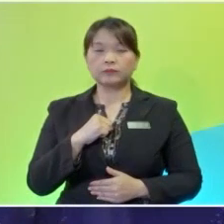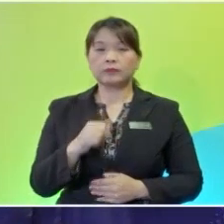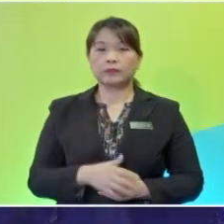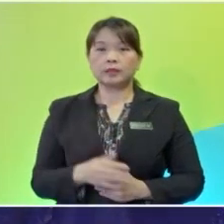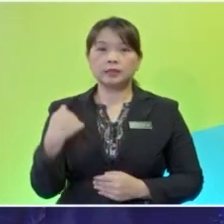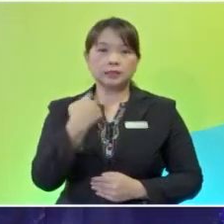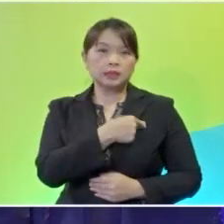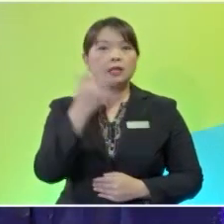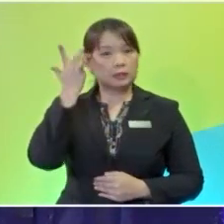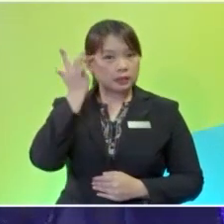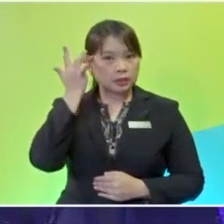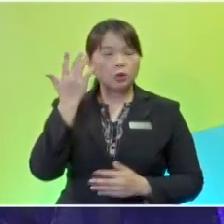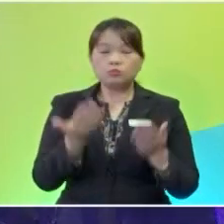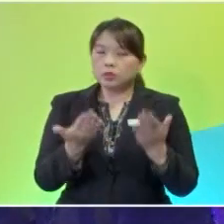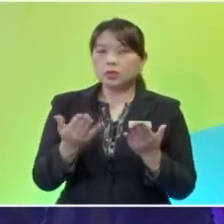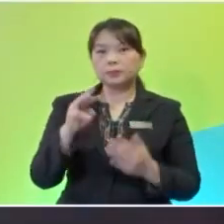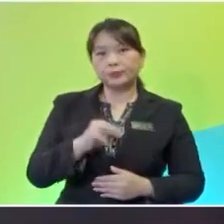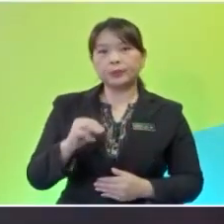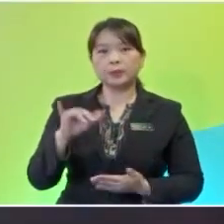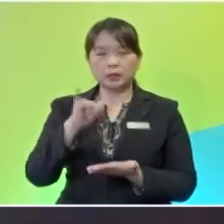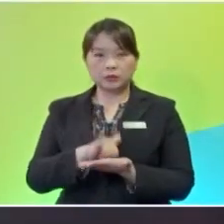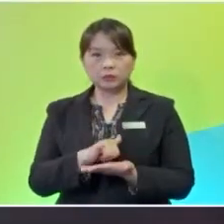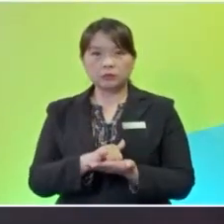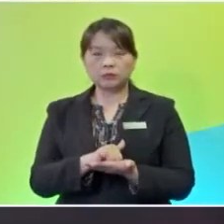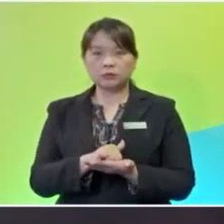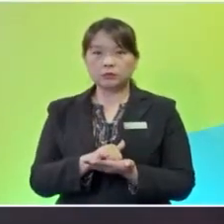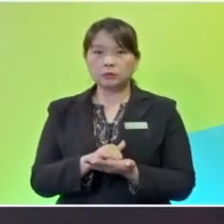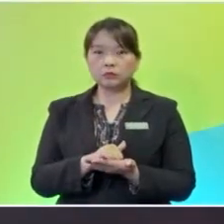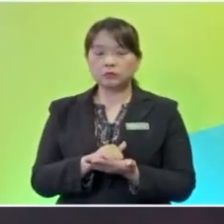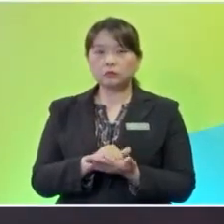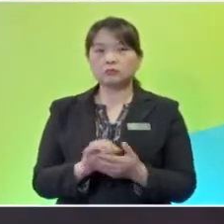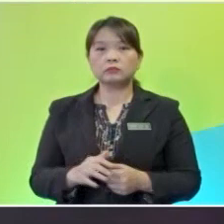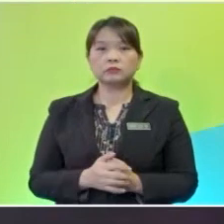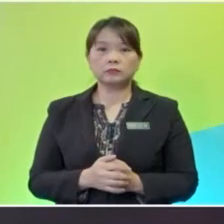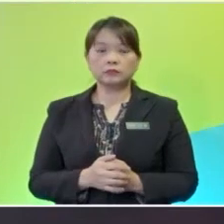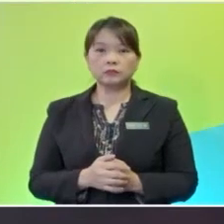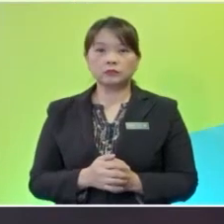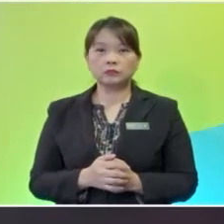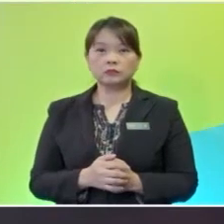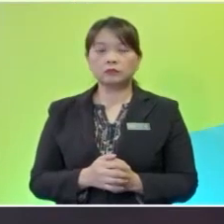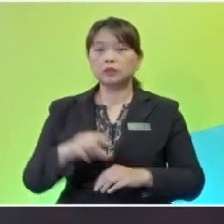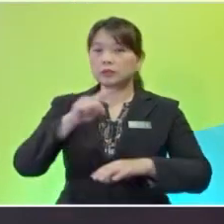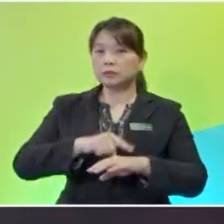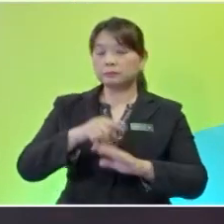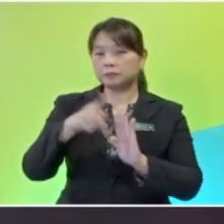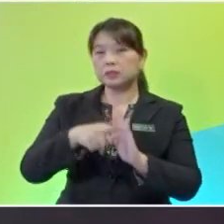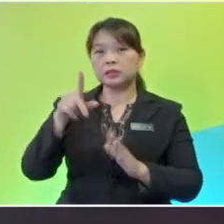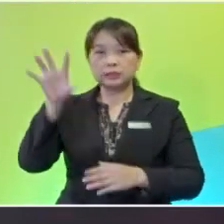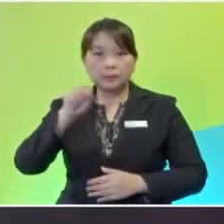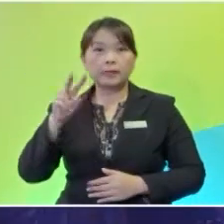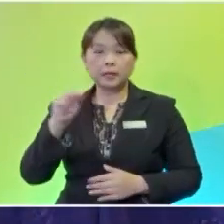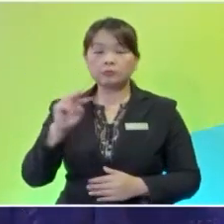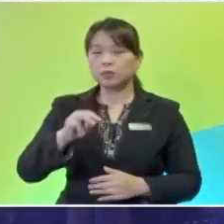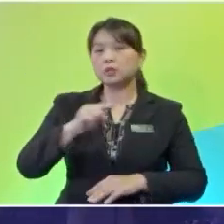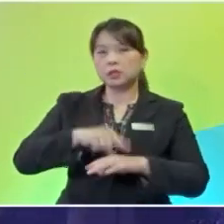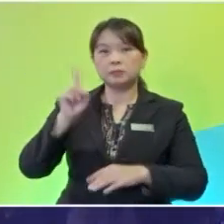们不知道孩子是不是到底 真的吸收到。 对了，对的，很好，就是这样的一个情况。所以为什么我们的评估的方式还有一个就是口头的一个